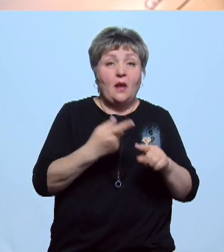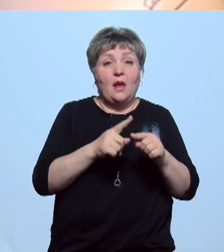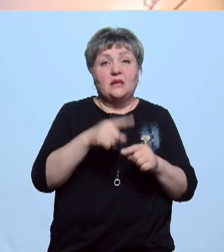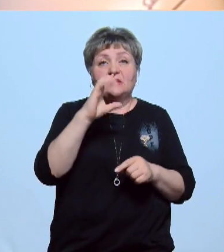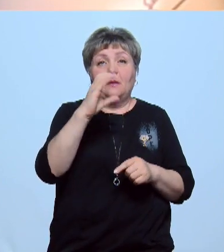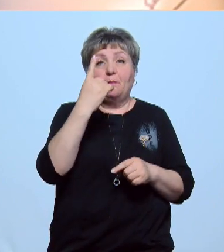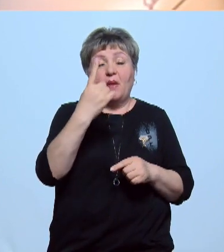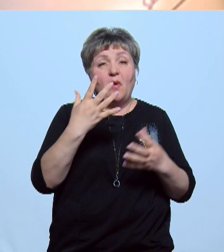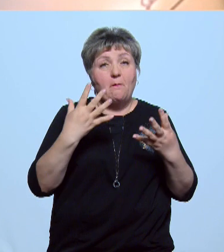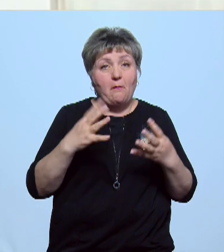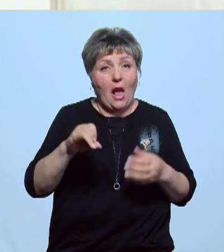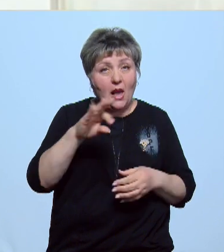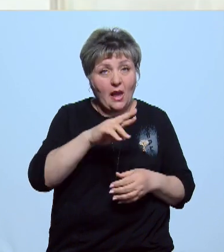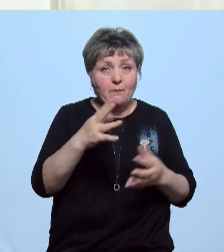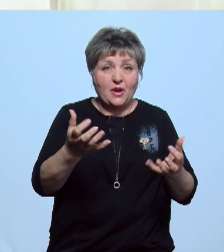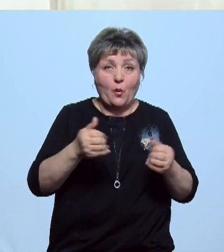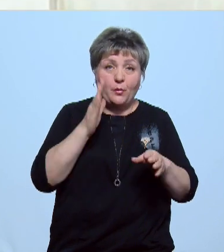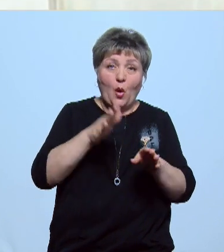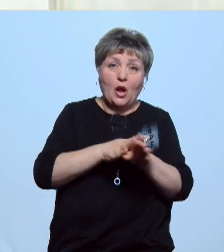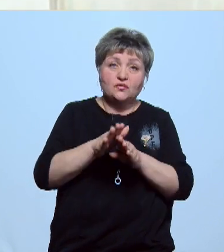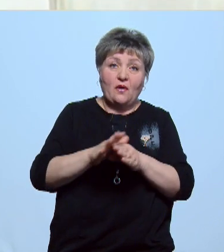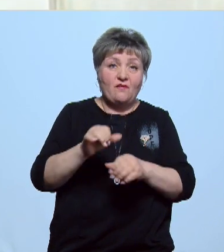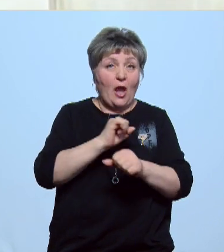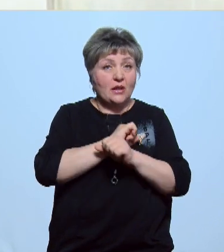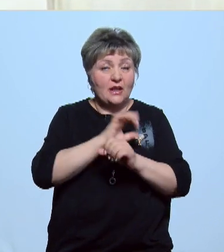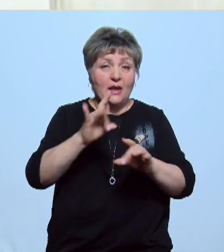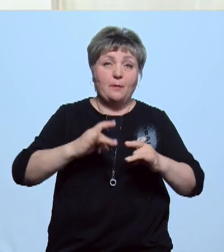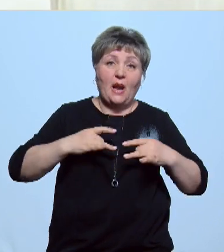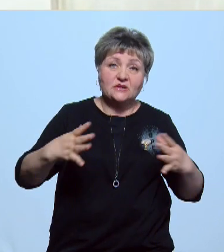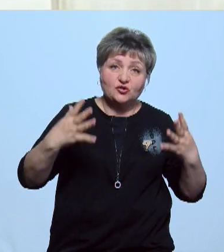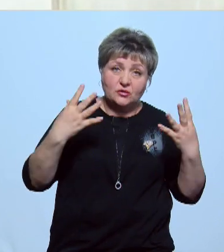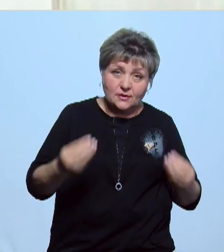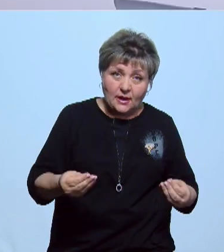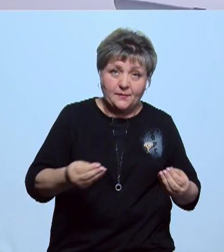мая. Тогда прием будет осуществляться в выходные и праздничные дни.